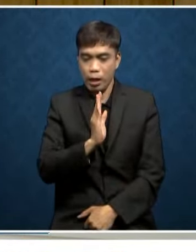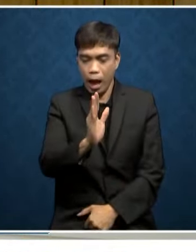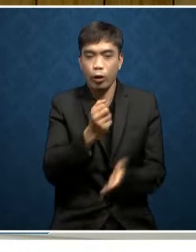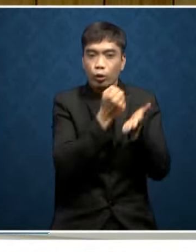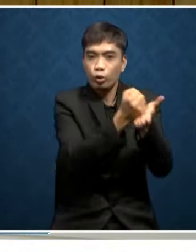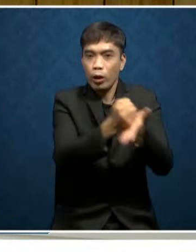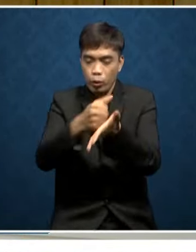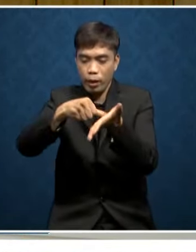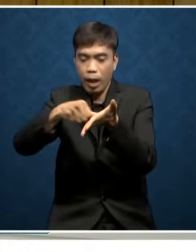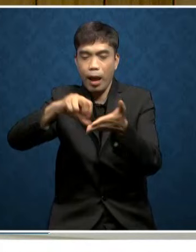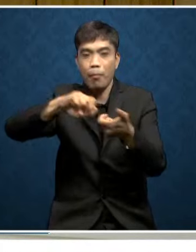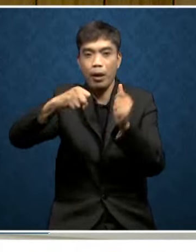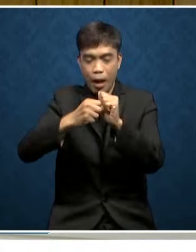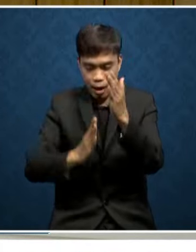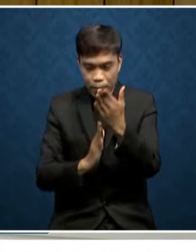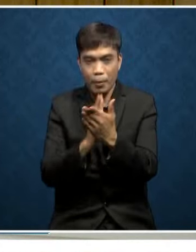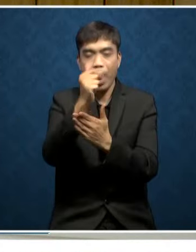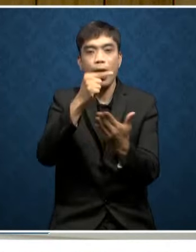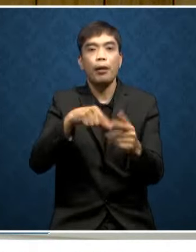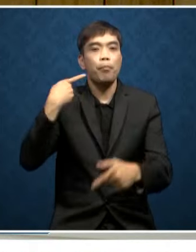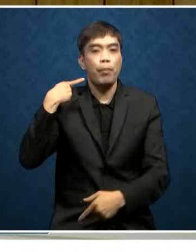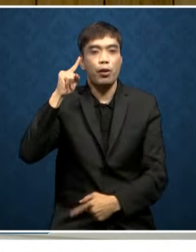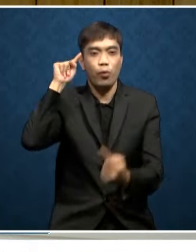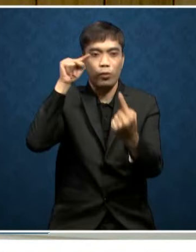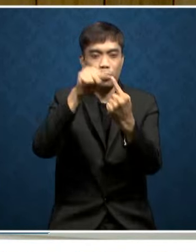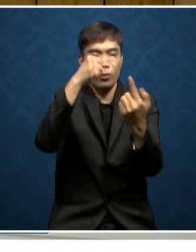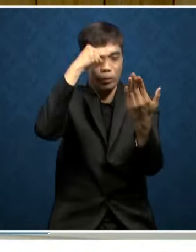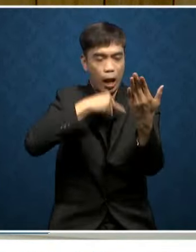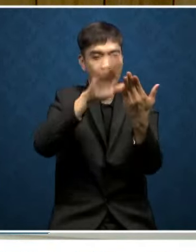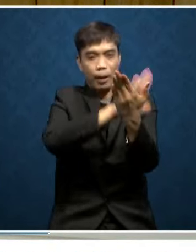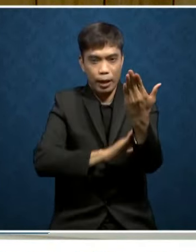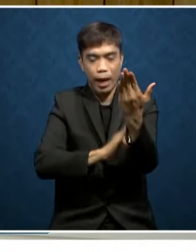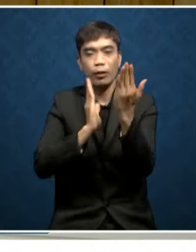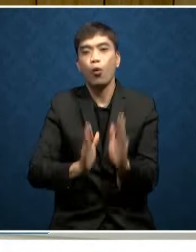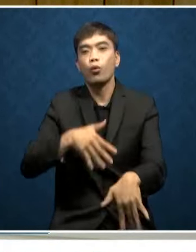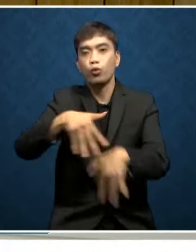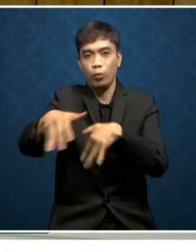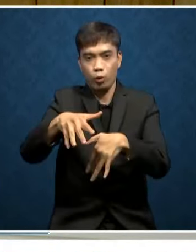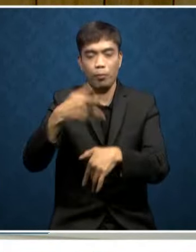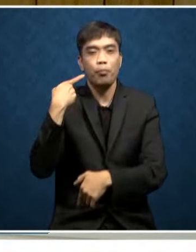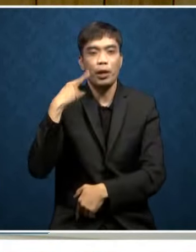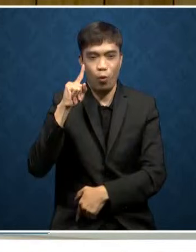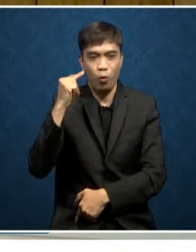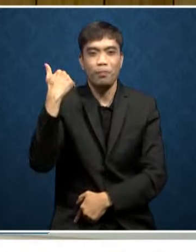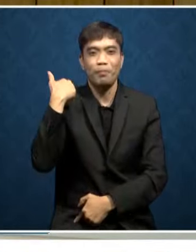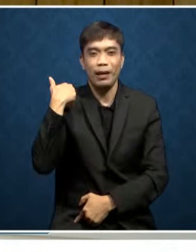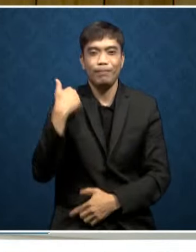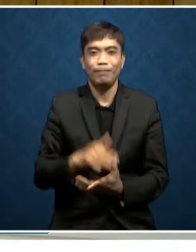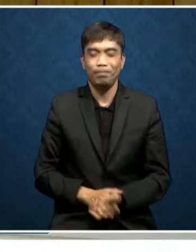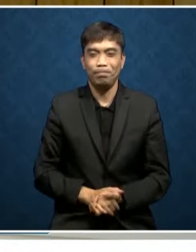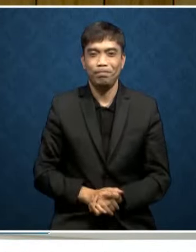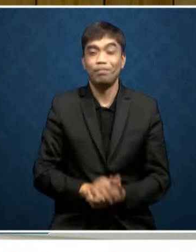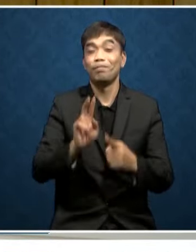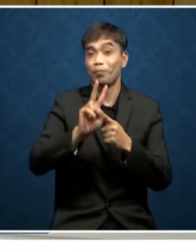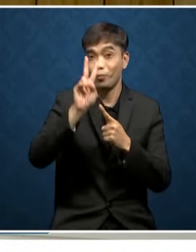พื้นฐานประโยชน์ของประเทศและประชาชนประการที่สองดิฉันยืนยันการสร้าง